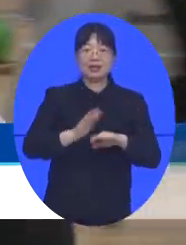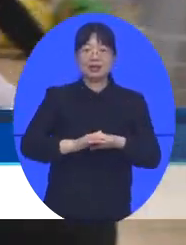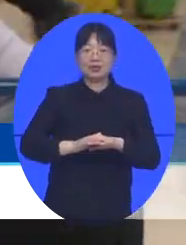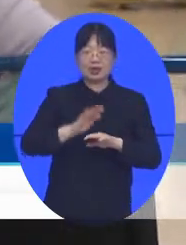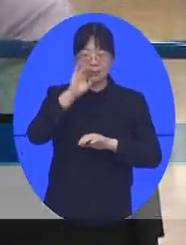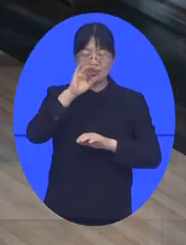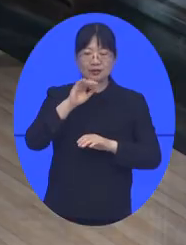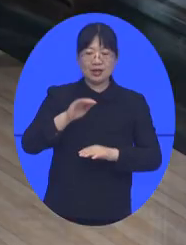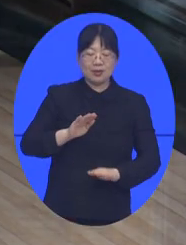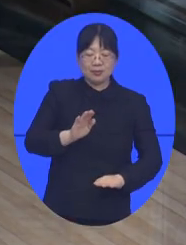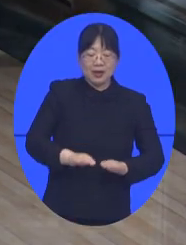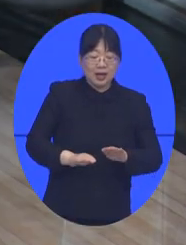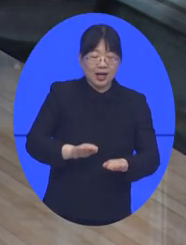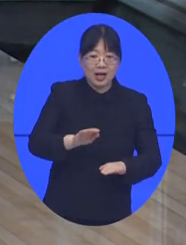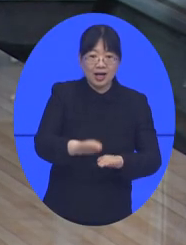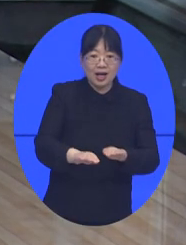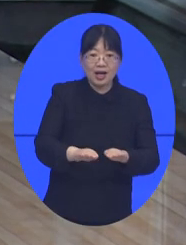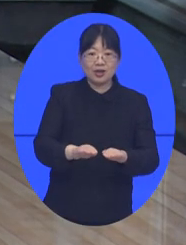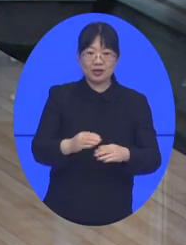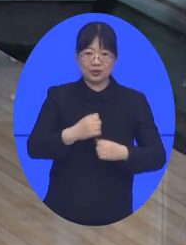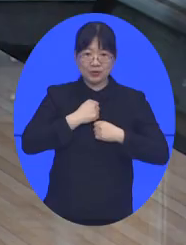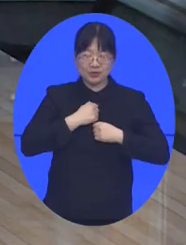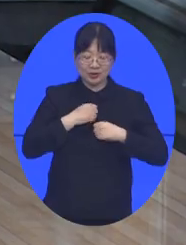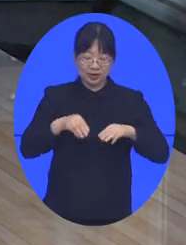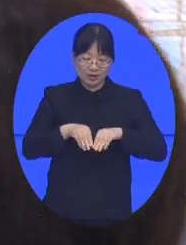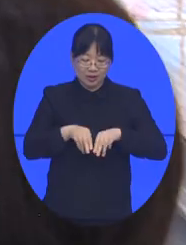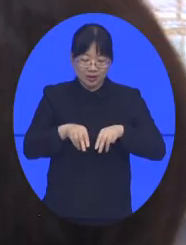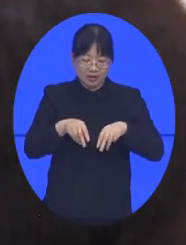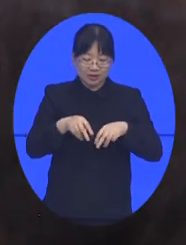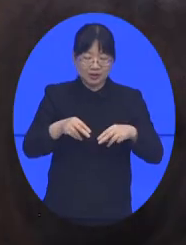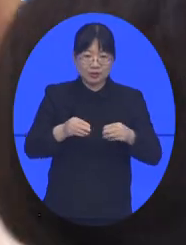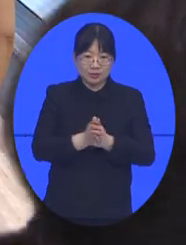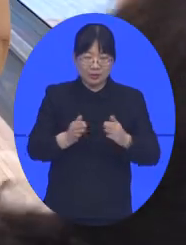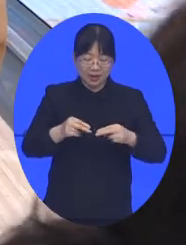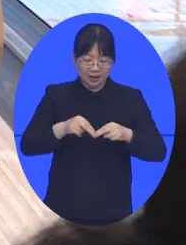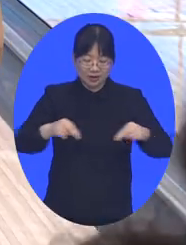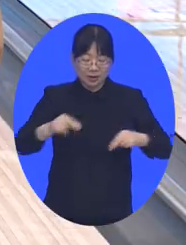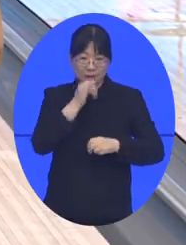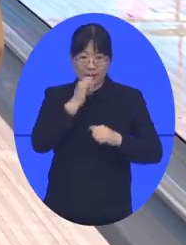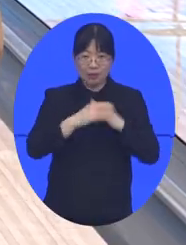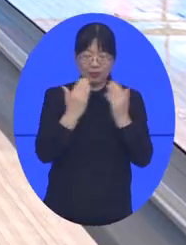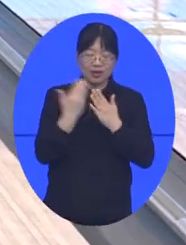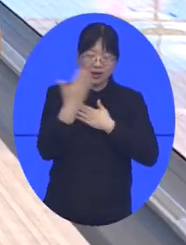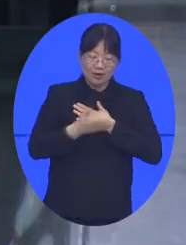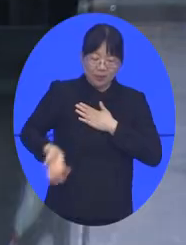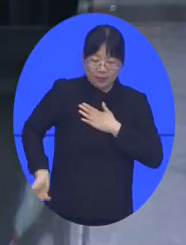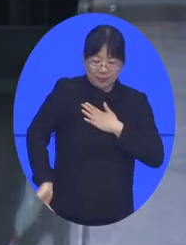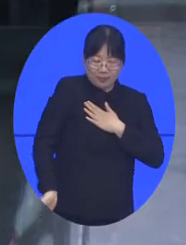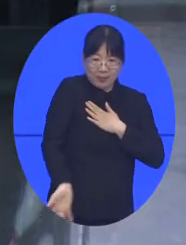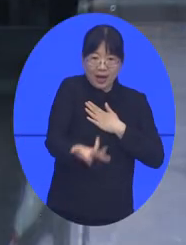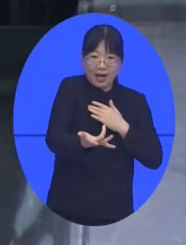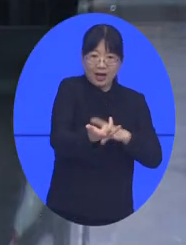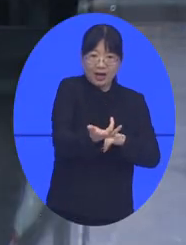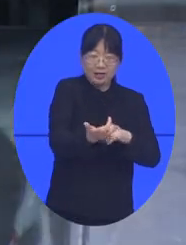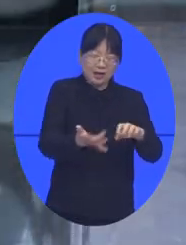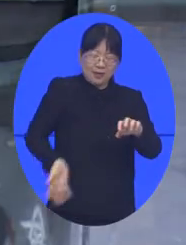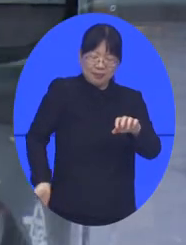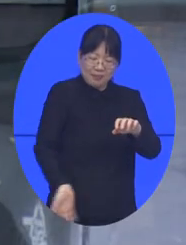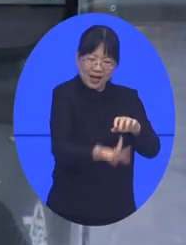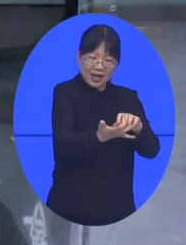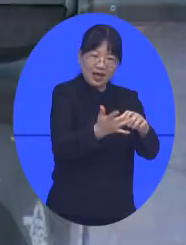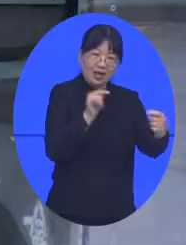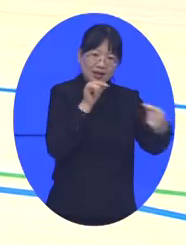천천히 짚어가며 조심스럽게 레인 앞에 섭니다. 온몸의 감각을 이용해 공을 던지고 볼링핀이 맞았는지 청각을